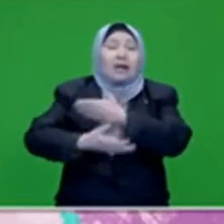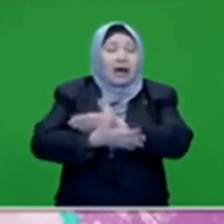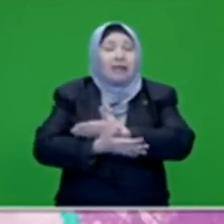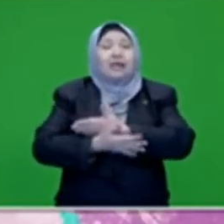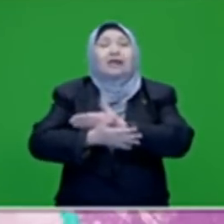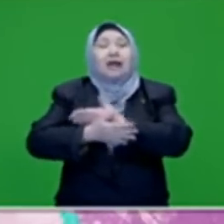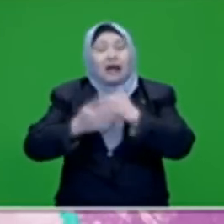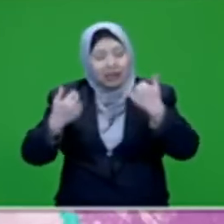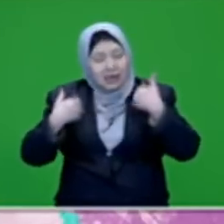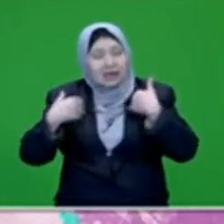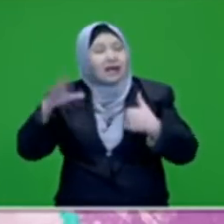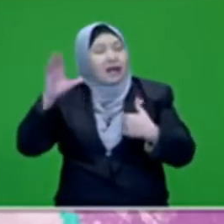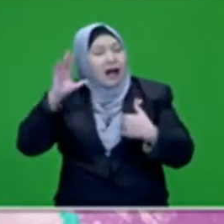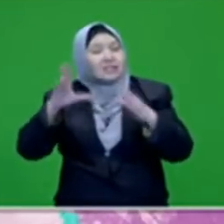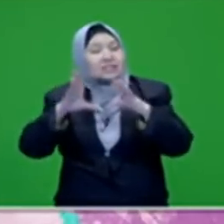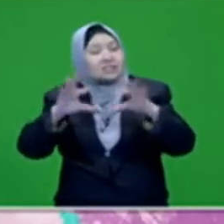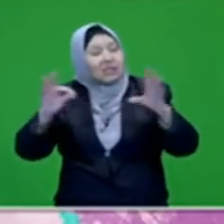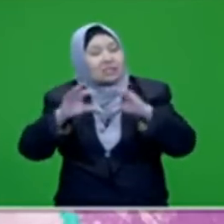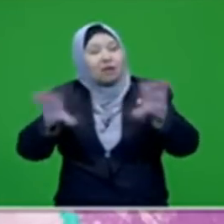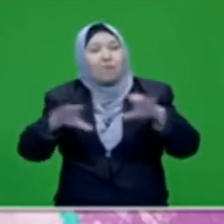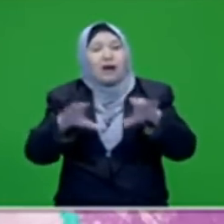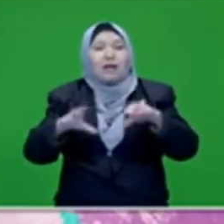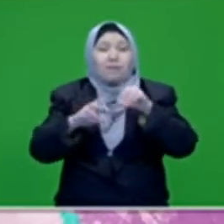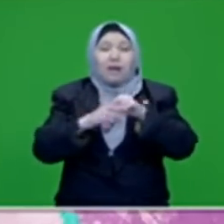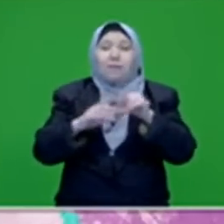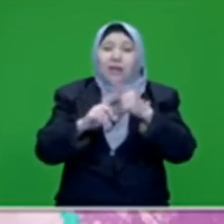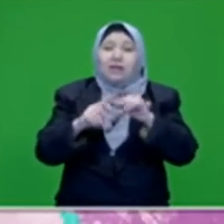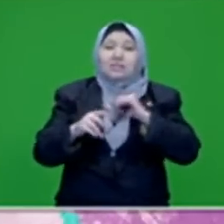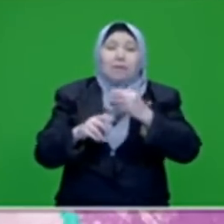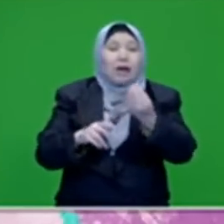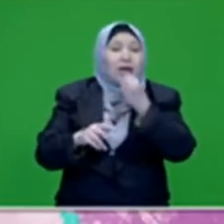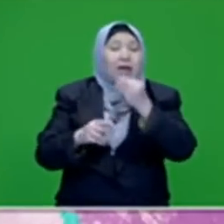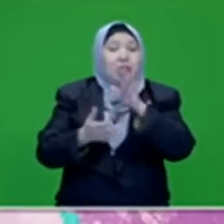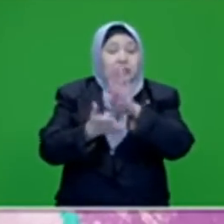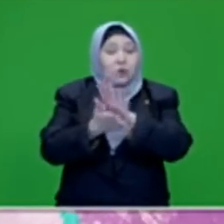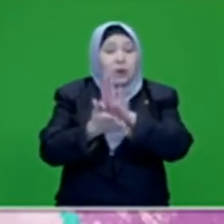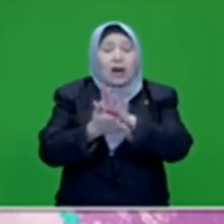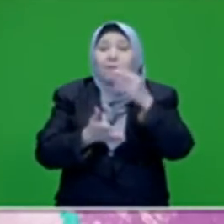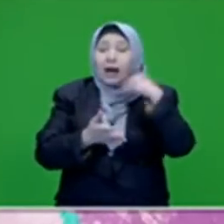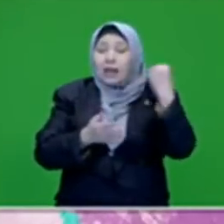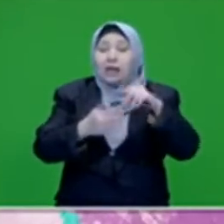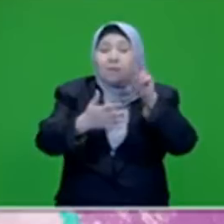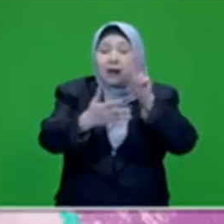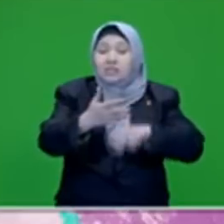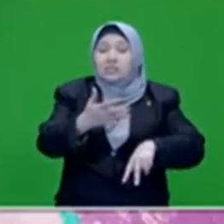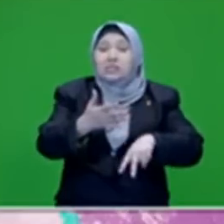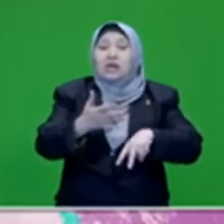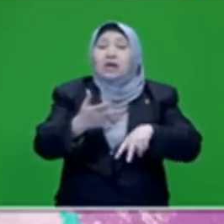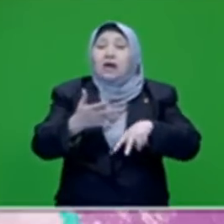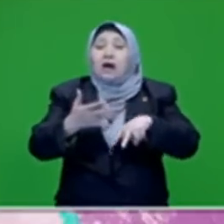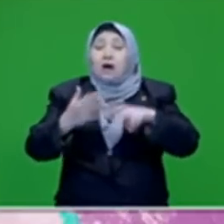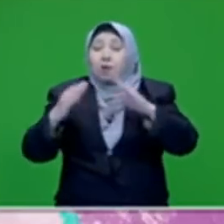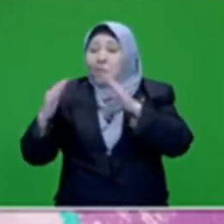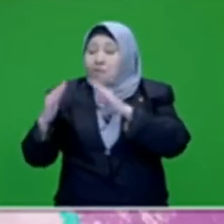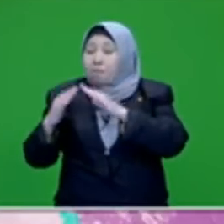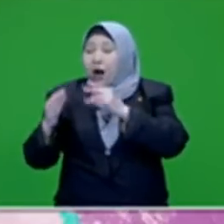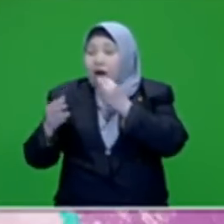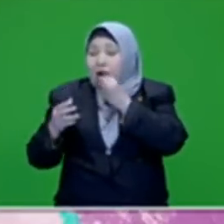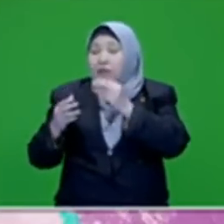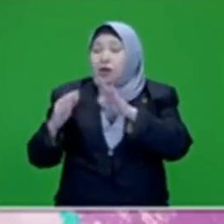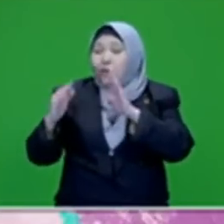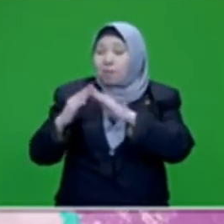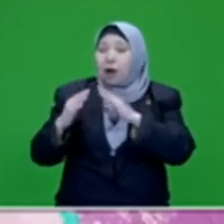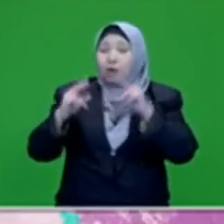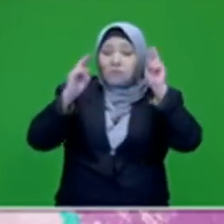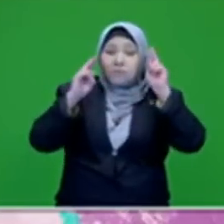baca doa makan kat rumah. Bila saya hafal doa makan kat sekolah, balik baca doa kat rumah sebelum makan. Sebab Ustazah bagi tahu, kata kita makan,